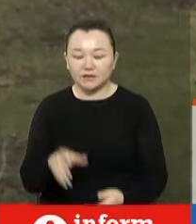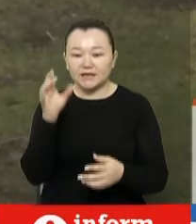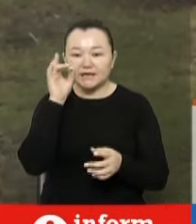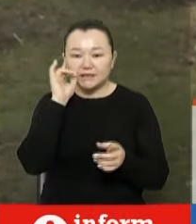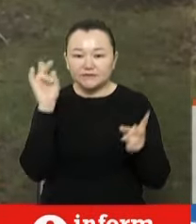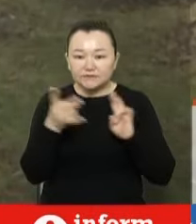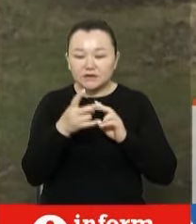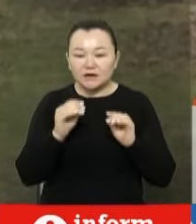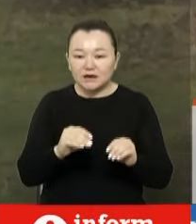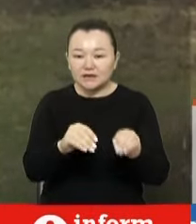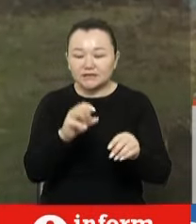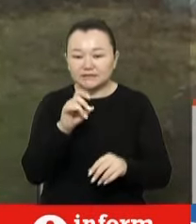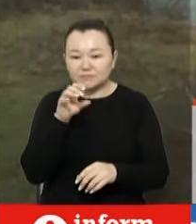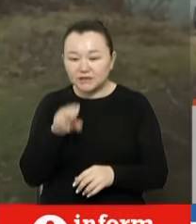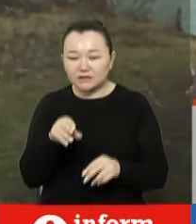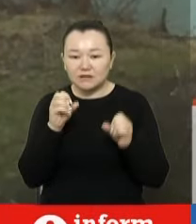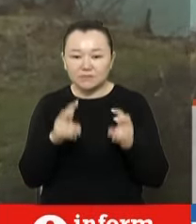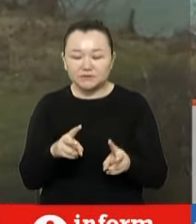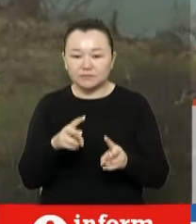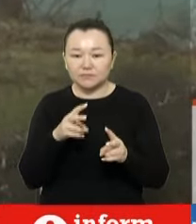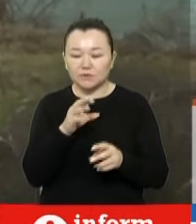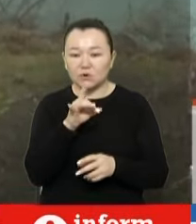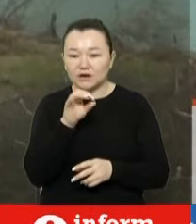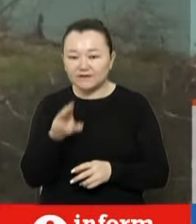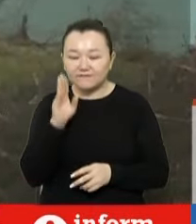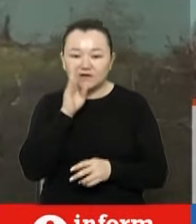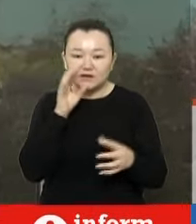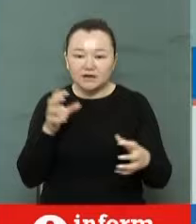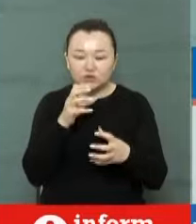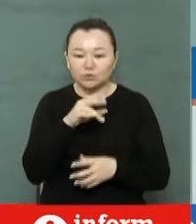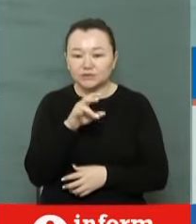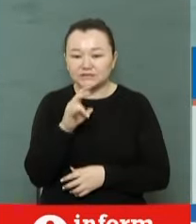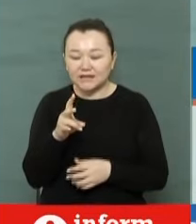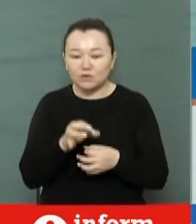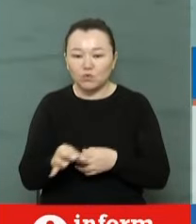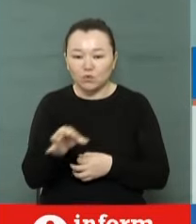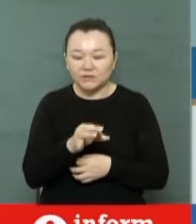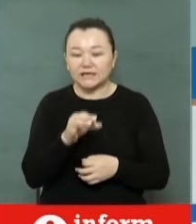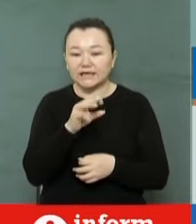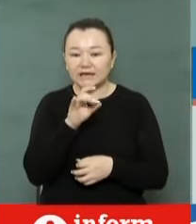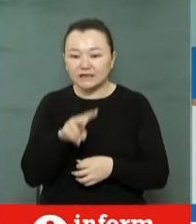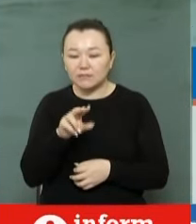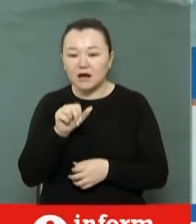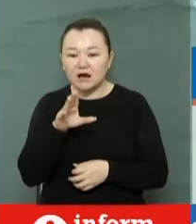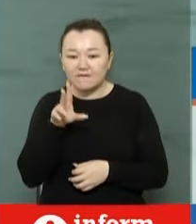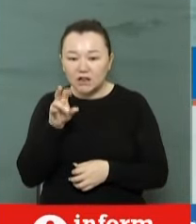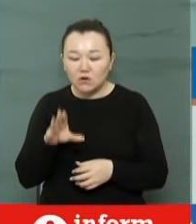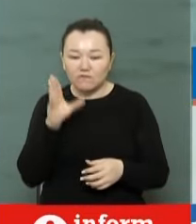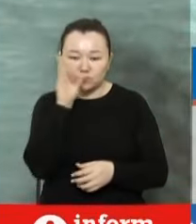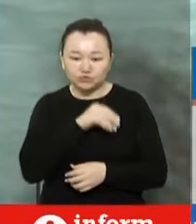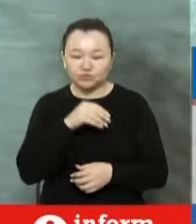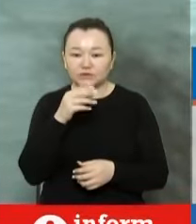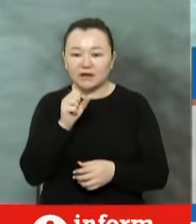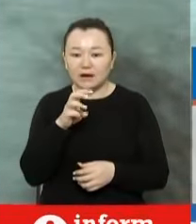Известный аграрный эксперт заявил о риске прорыва Багенского водохранилища в Туркестанской области. По словам Кирилла Павлова, произойти это может на